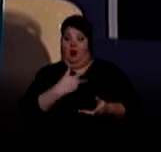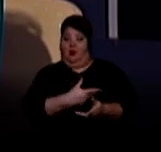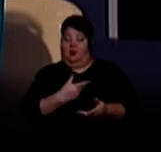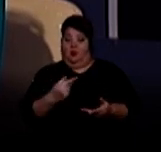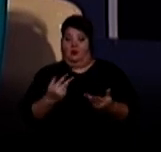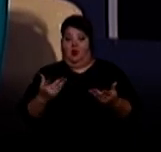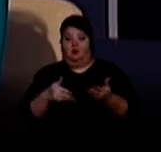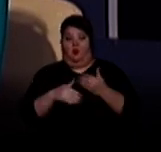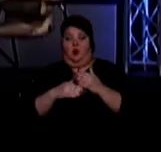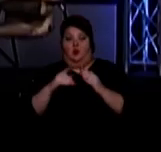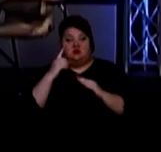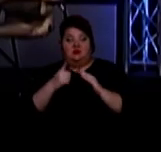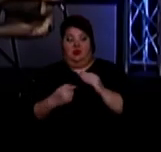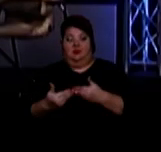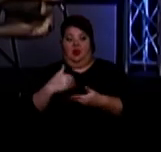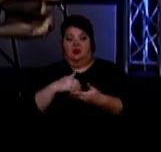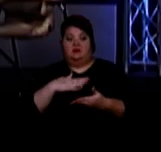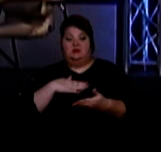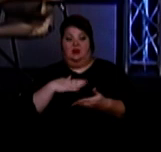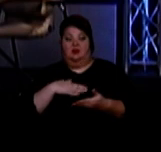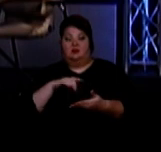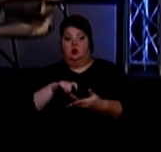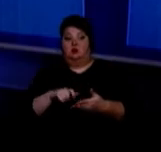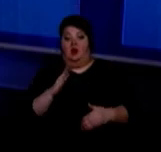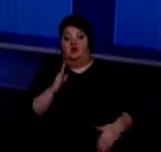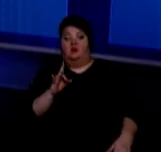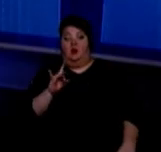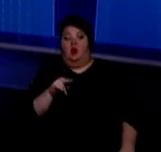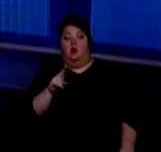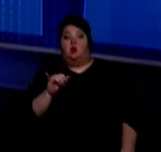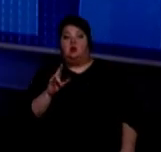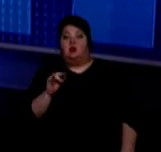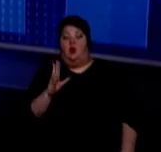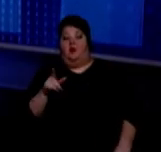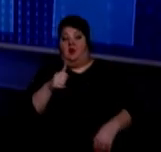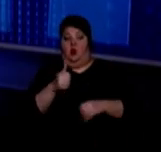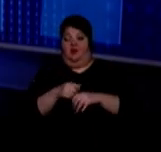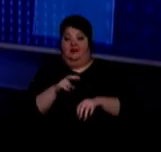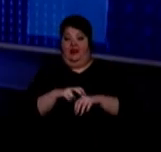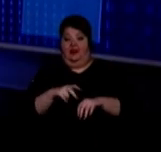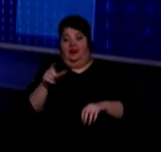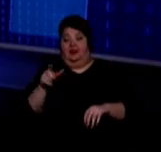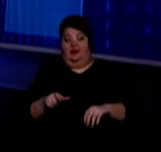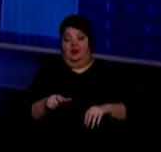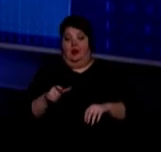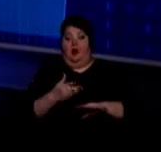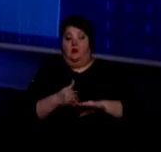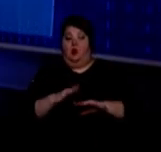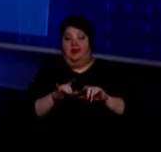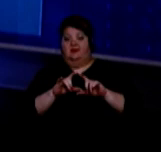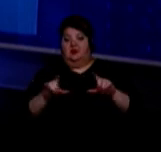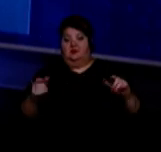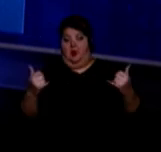допоможе з'ясувати гість нашої студії Володимир Рудіков, головний лікар Полтавської обласної станції переливання